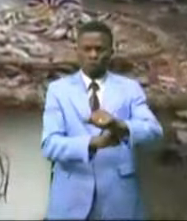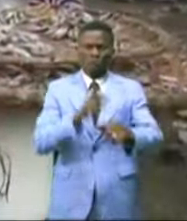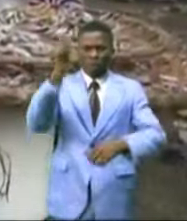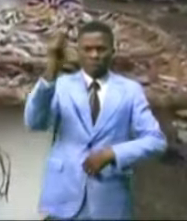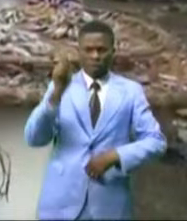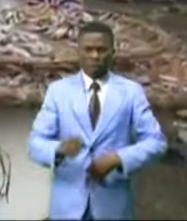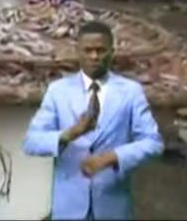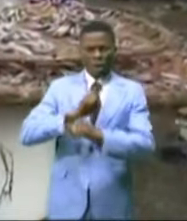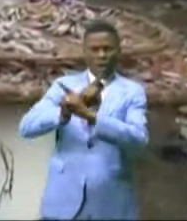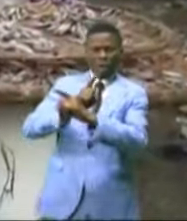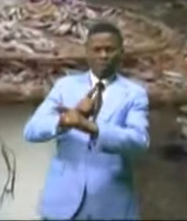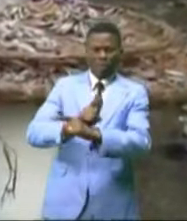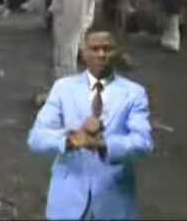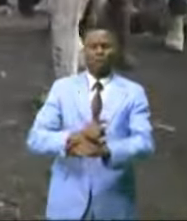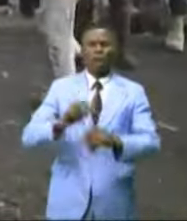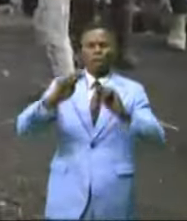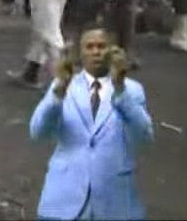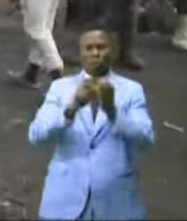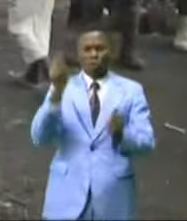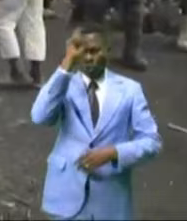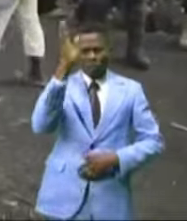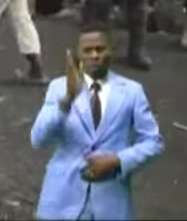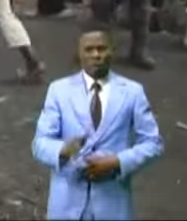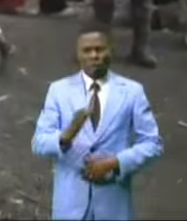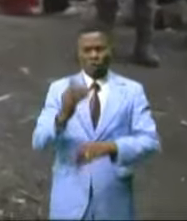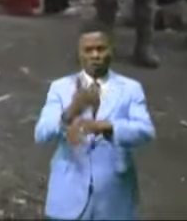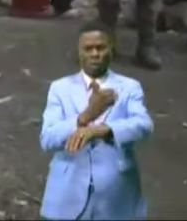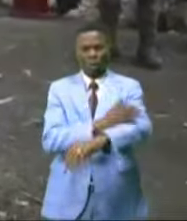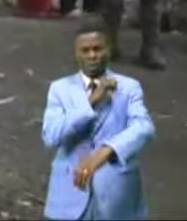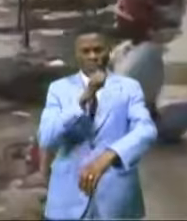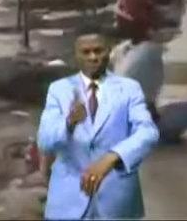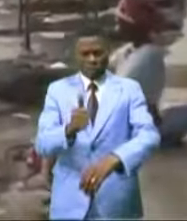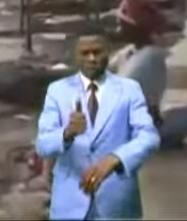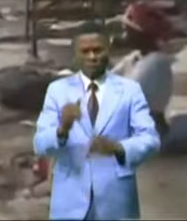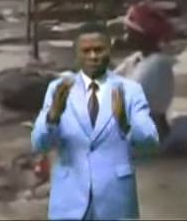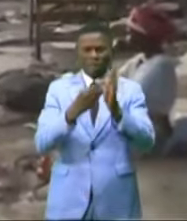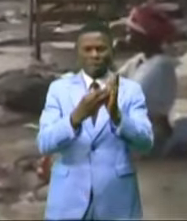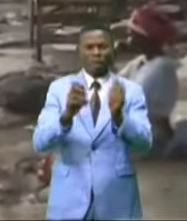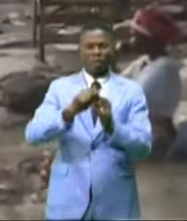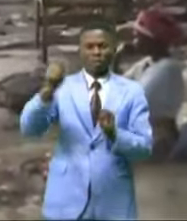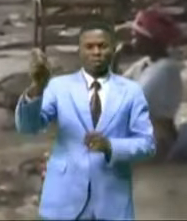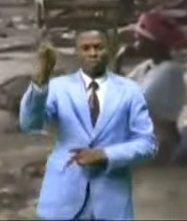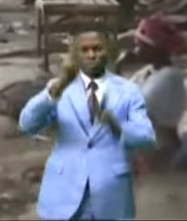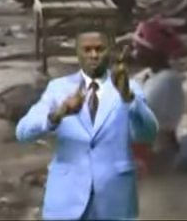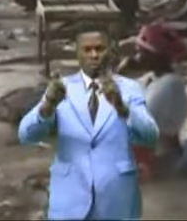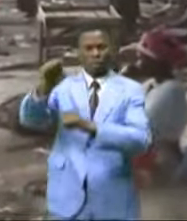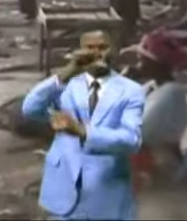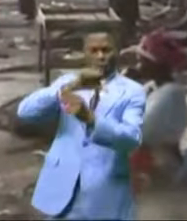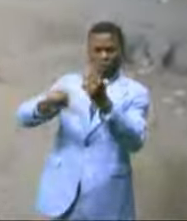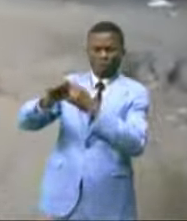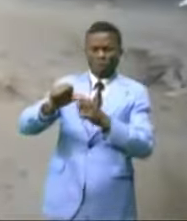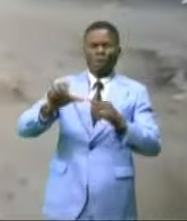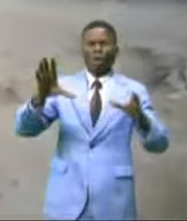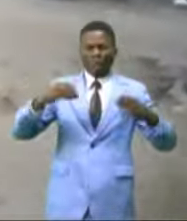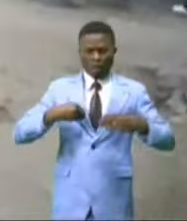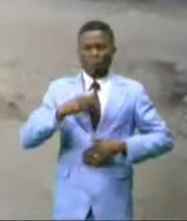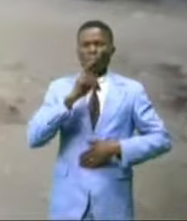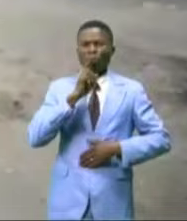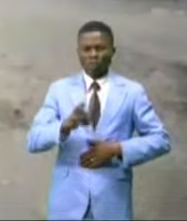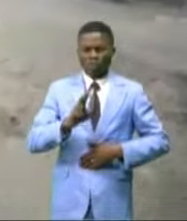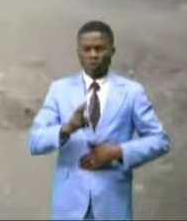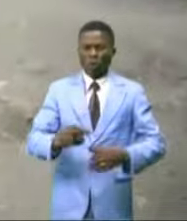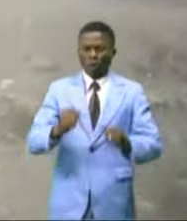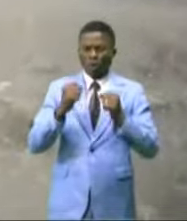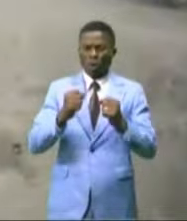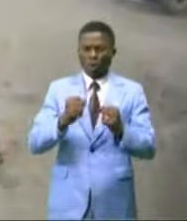Israël et katabiro à plus ou moins 7 km de sa les habitants de la contrée restent rassurés par la puissance